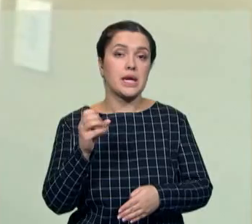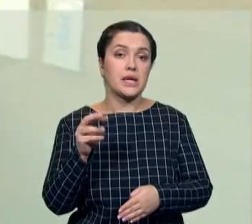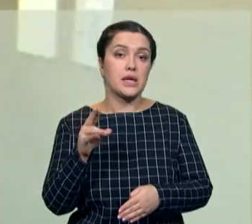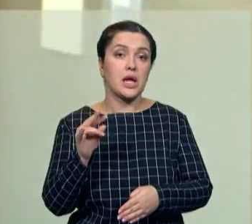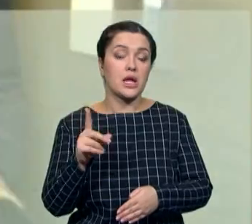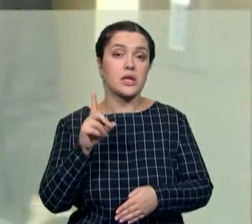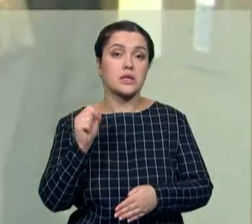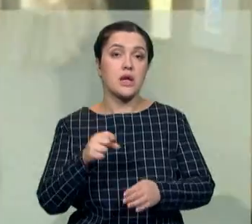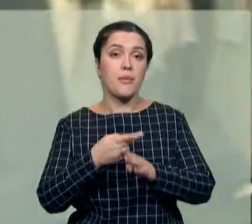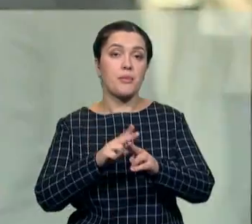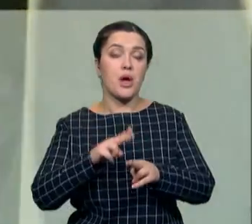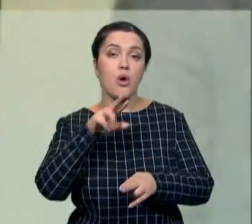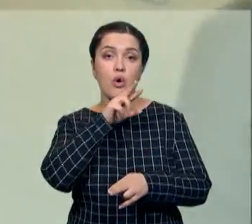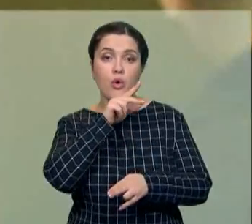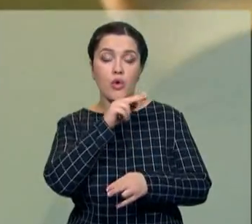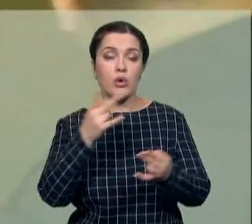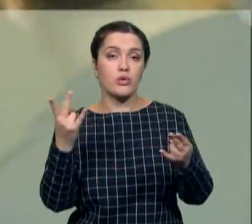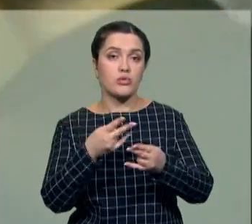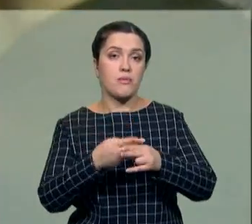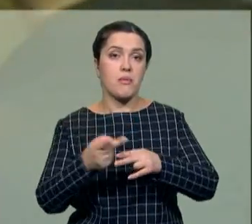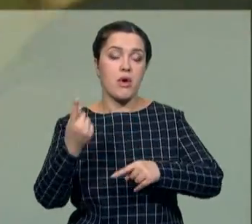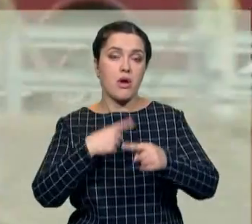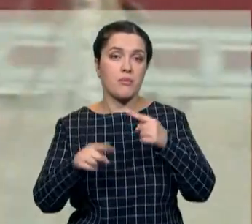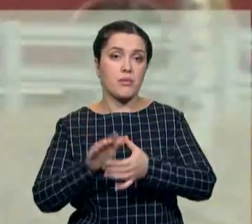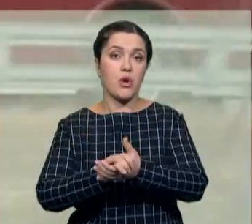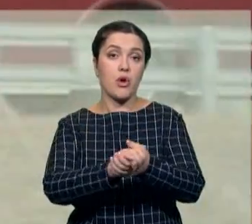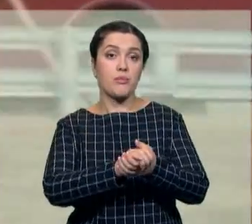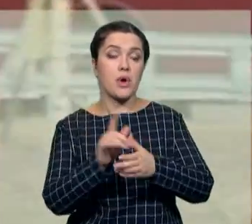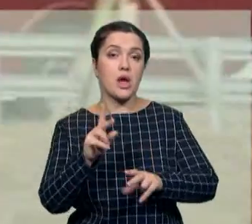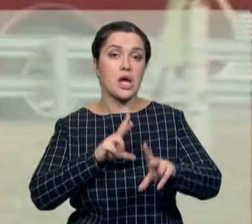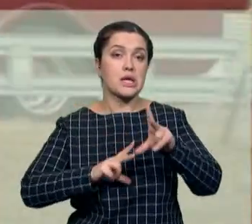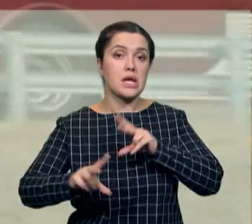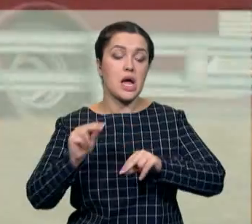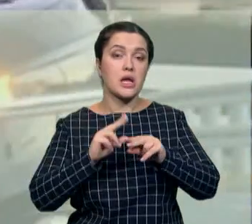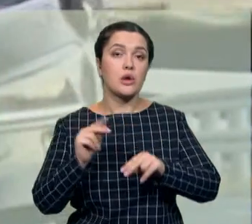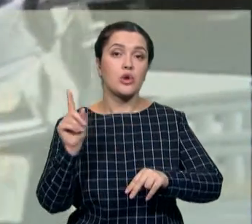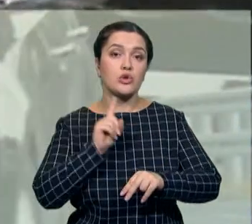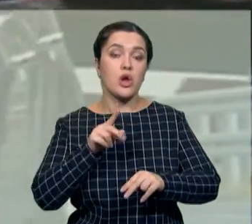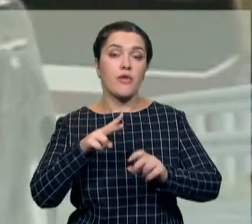за оздоровление межкорейских отношений. Северокорейские власти выразили надежду, цитирую, что